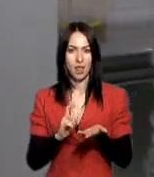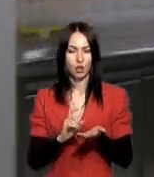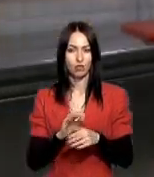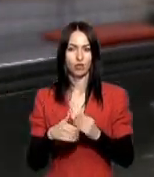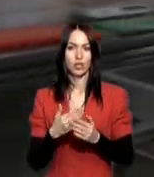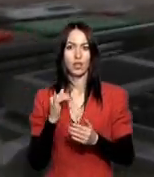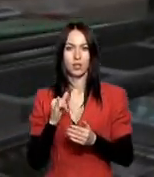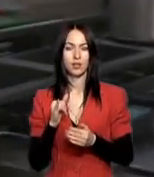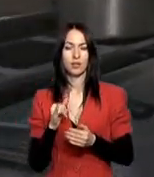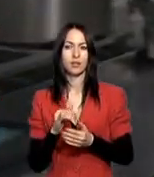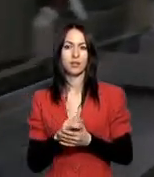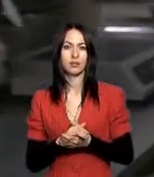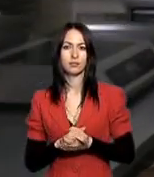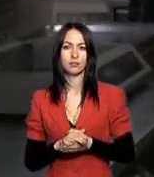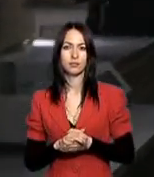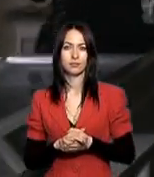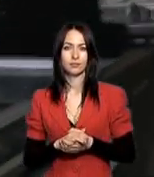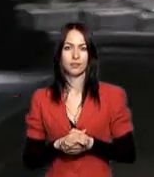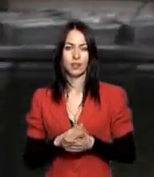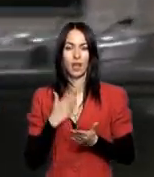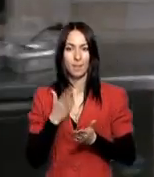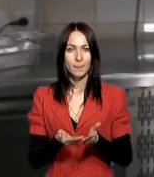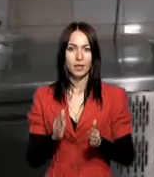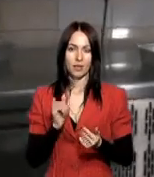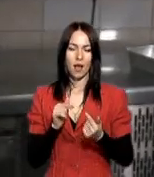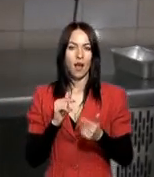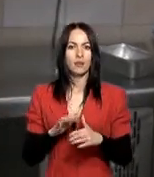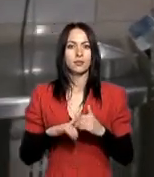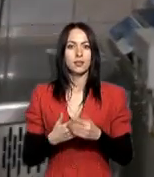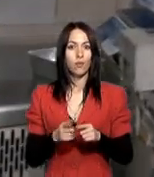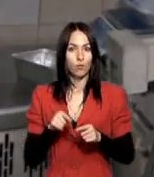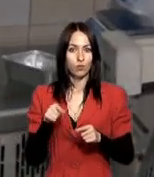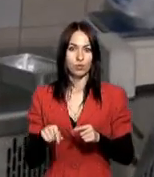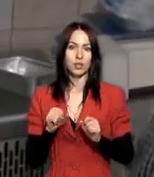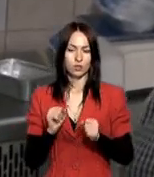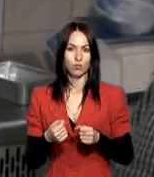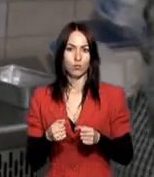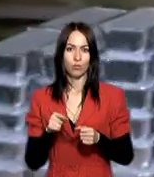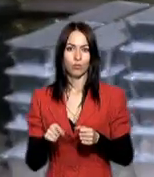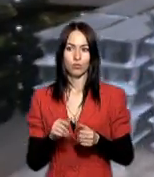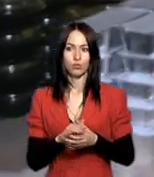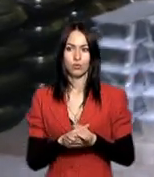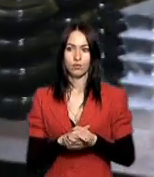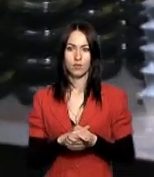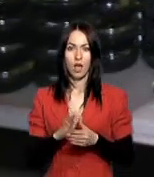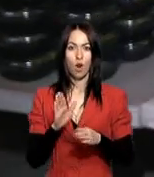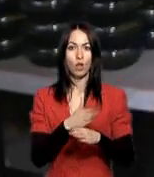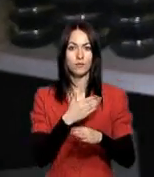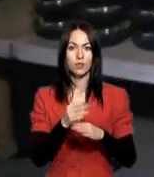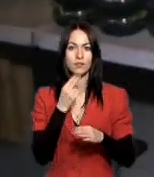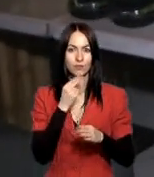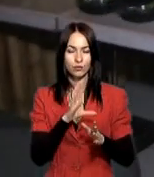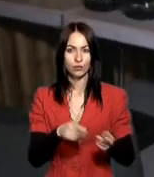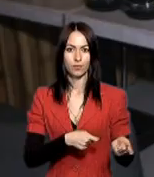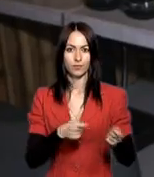жидке і ХД-висіт, який... Бачите, мийка, рідке мило та антисептик такий, що ліктем можна. Розфасовану їжу несуть до